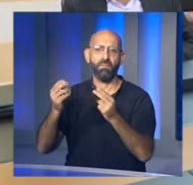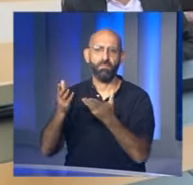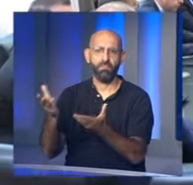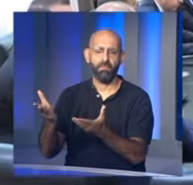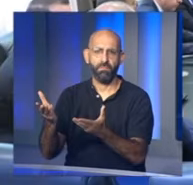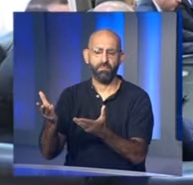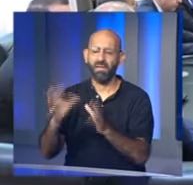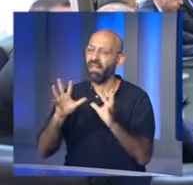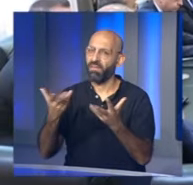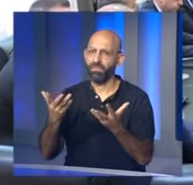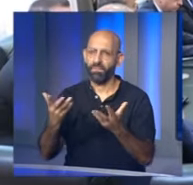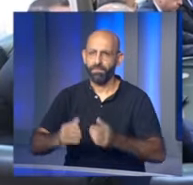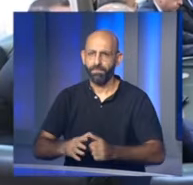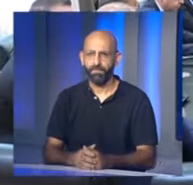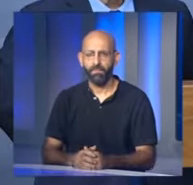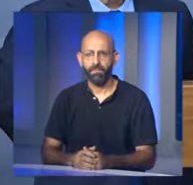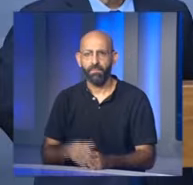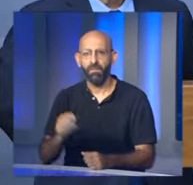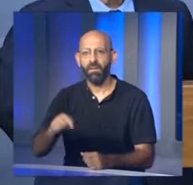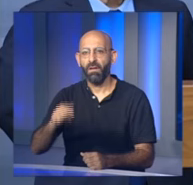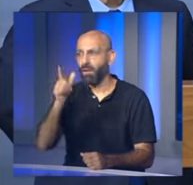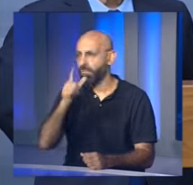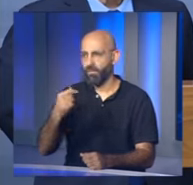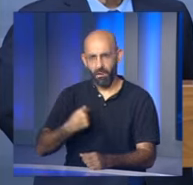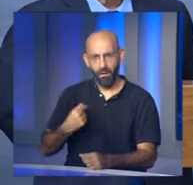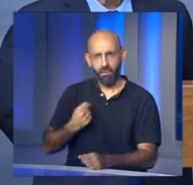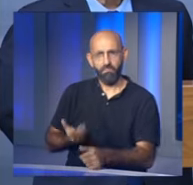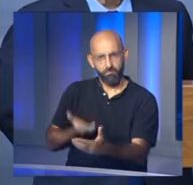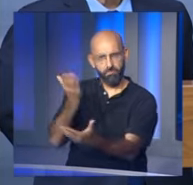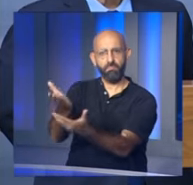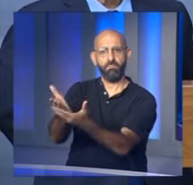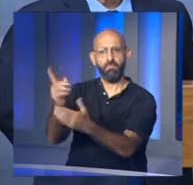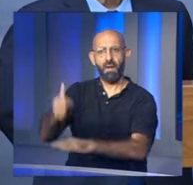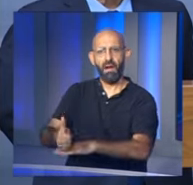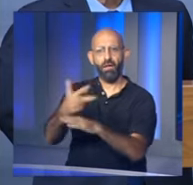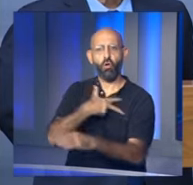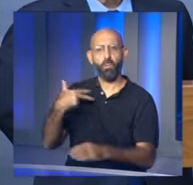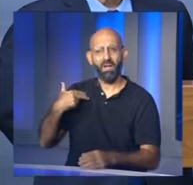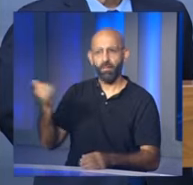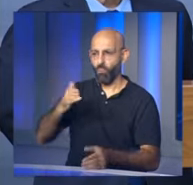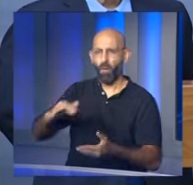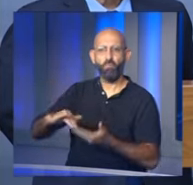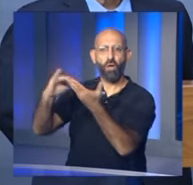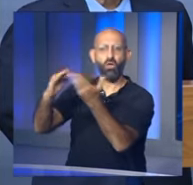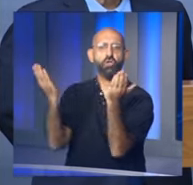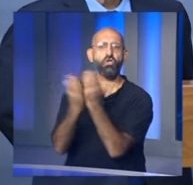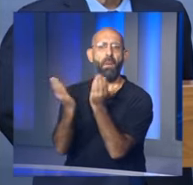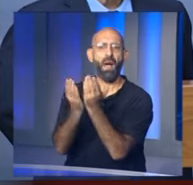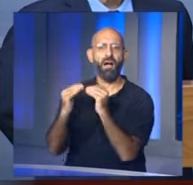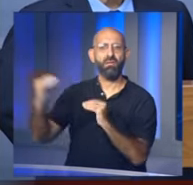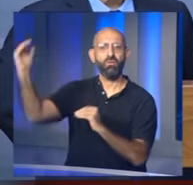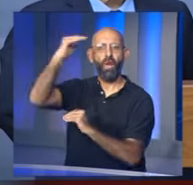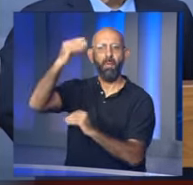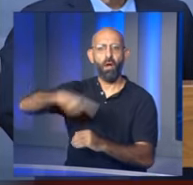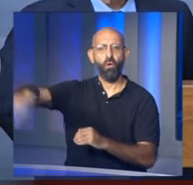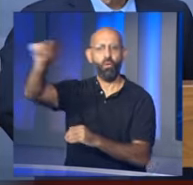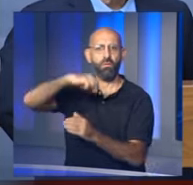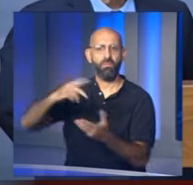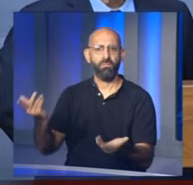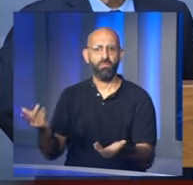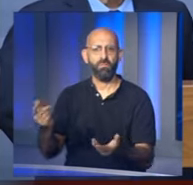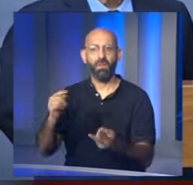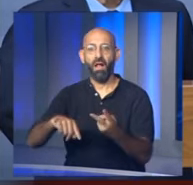المرحله الحرجه من تاريخ لبنان وايضا عرض دوله الرئيس ما يمكن للدوله ان